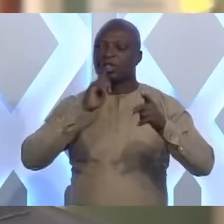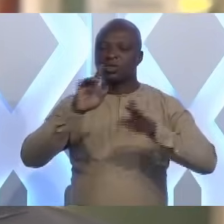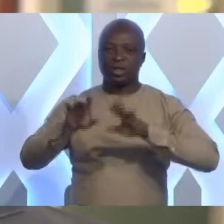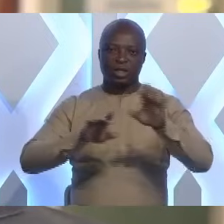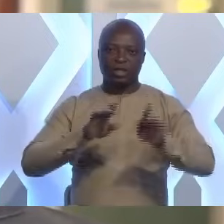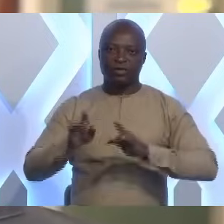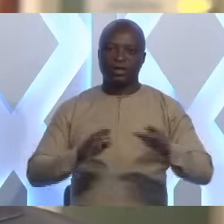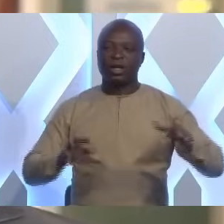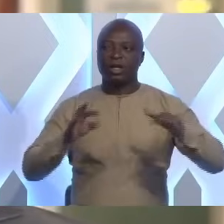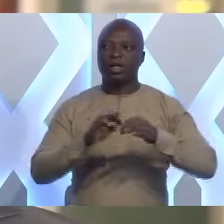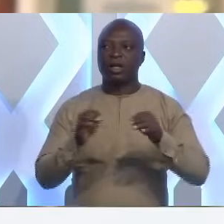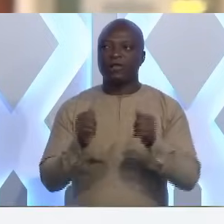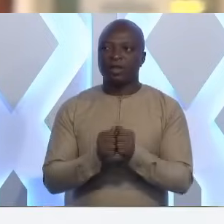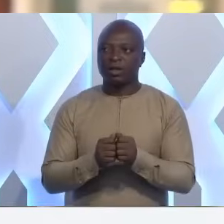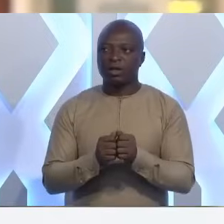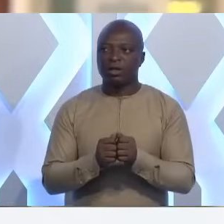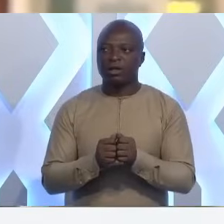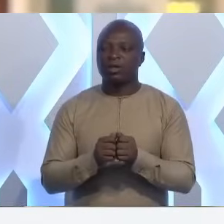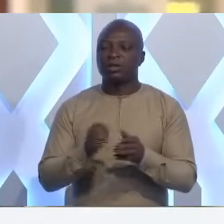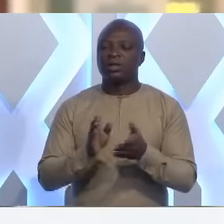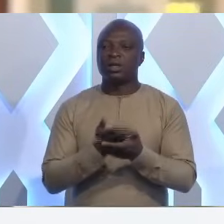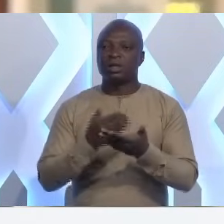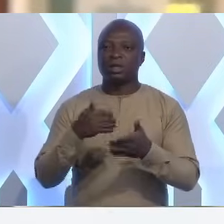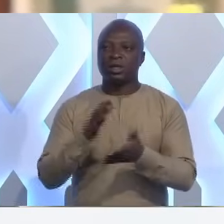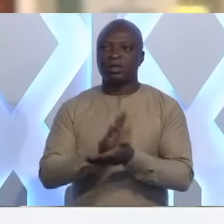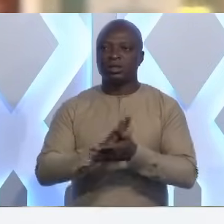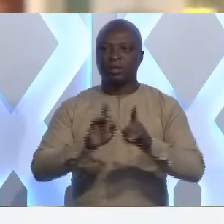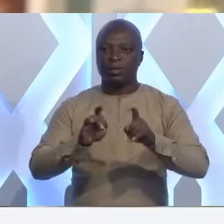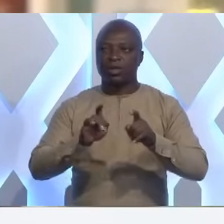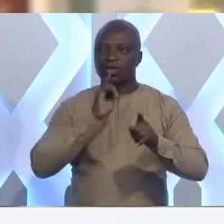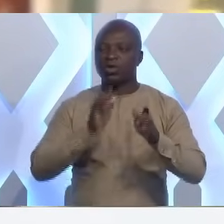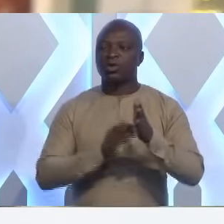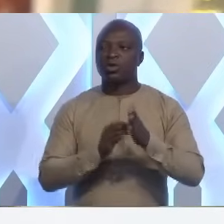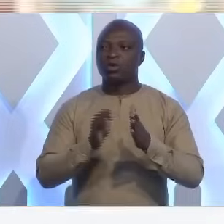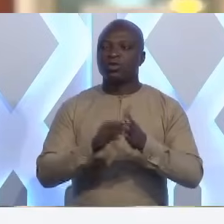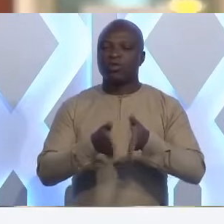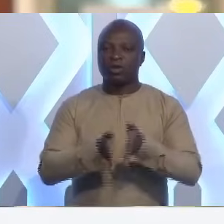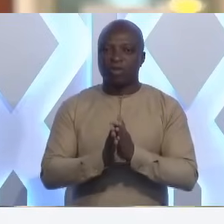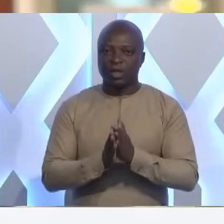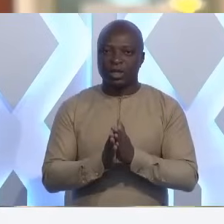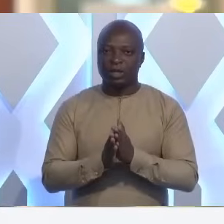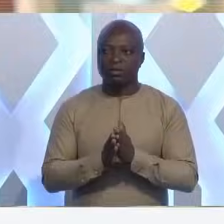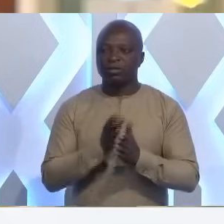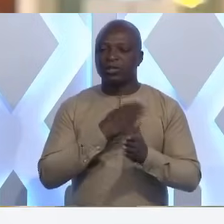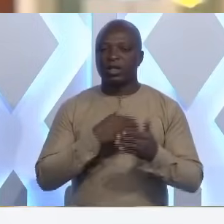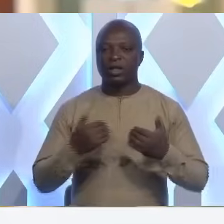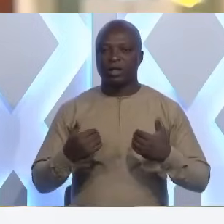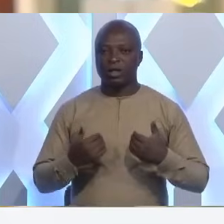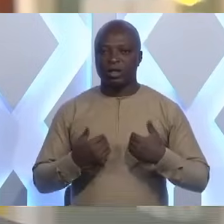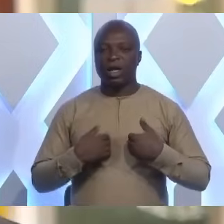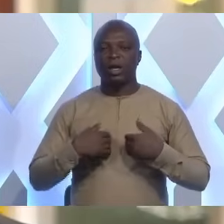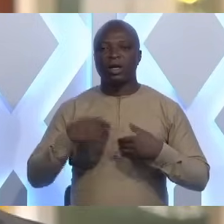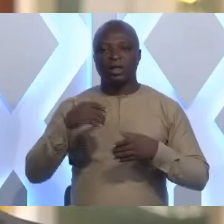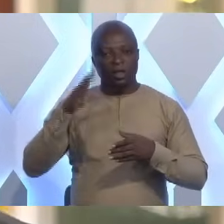identifiées en lien avec les épreuves qui sont souvent demandées. Et il y a des experts